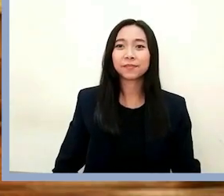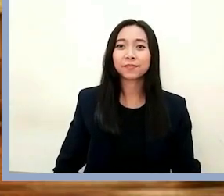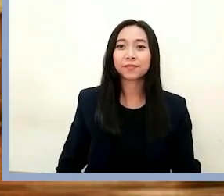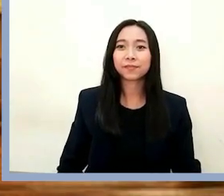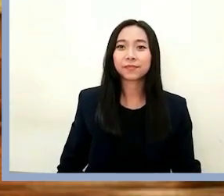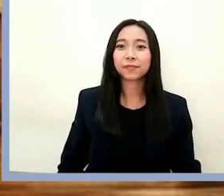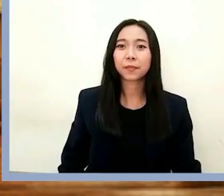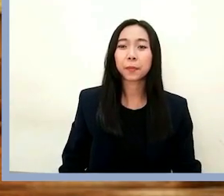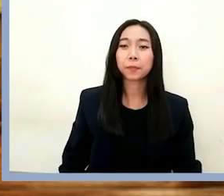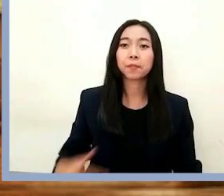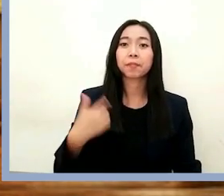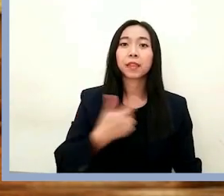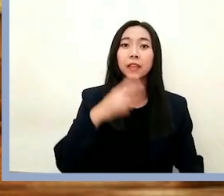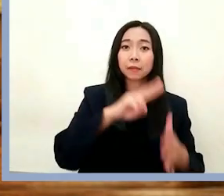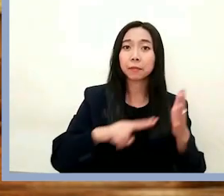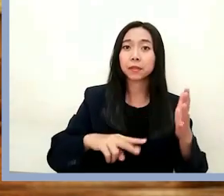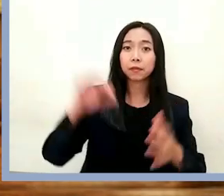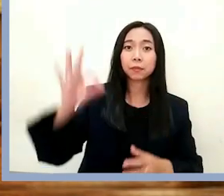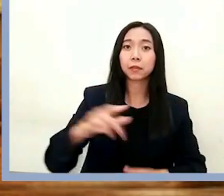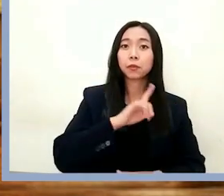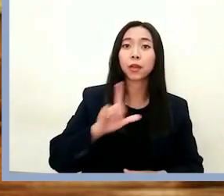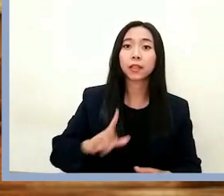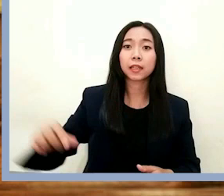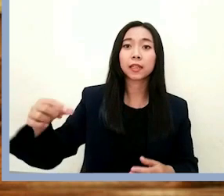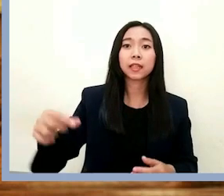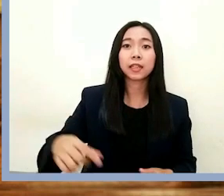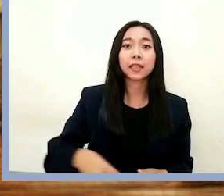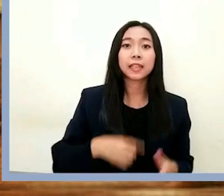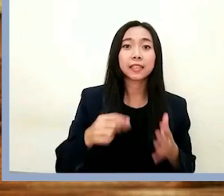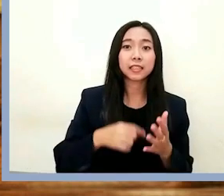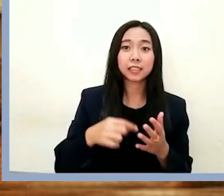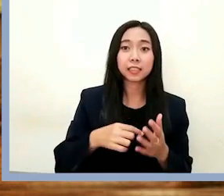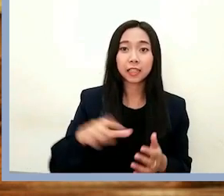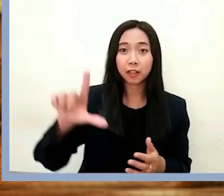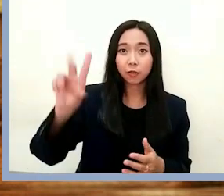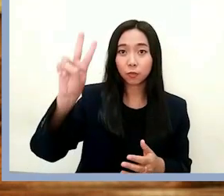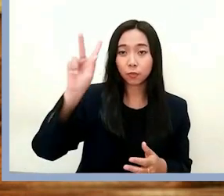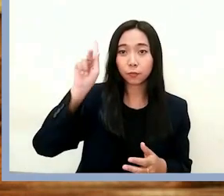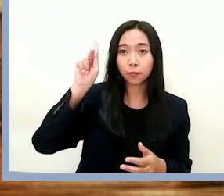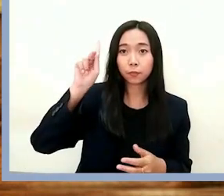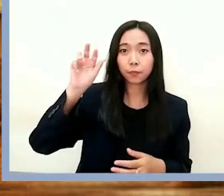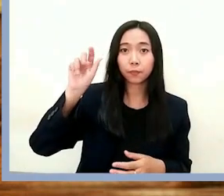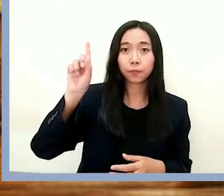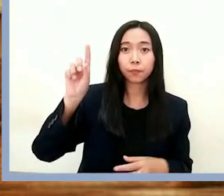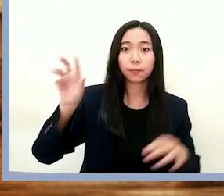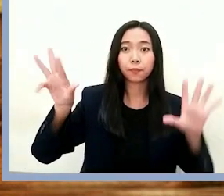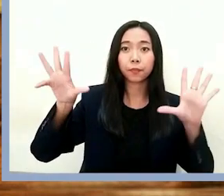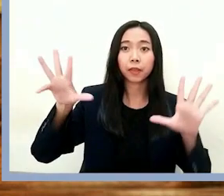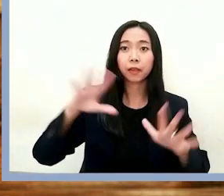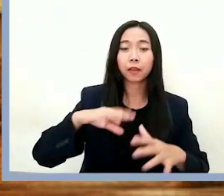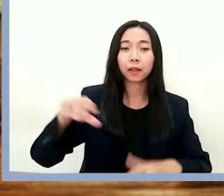kita akan membaca firman Tuhan dari Injil Kristus menurut Lukas kita akan membaca